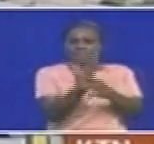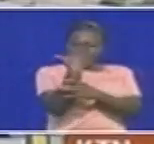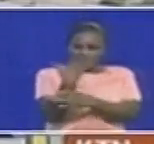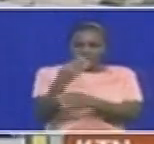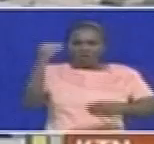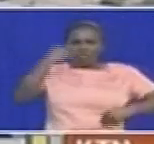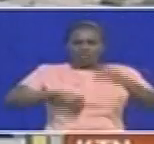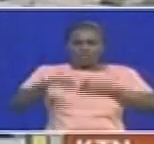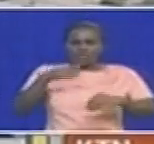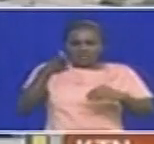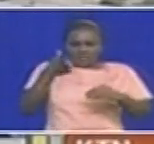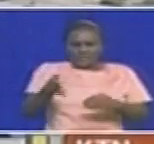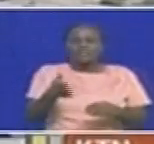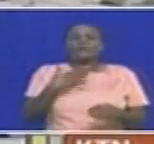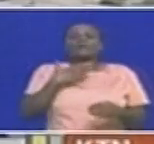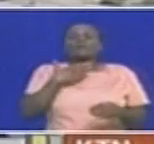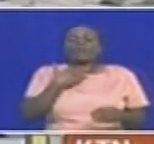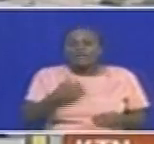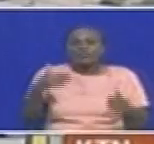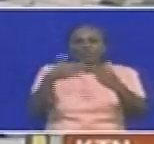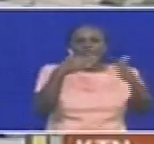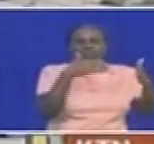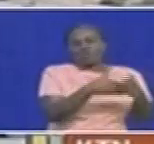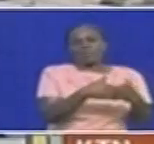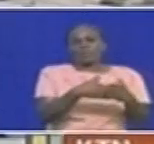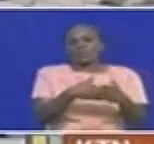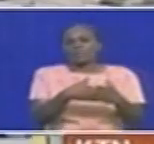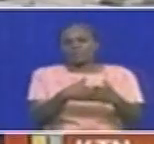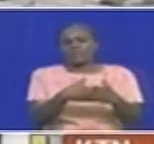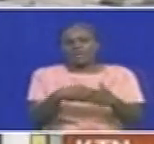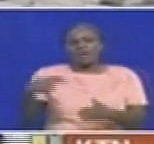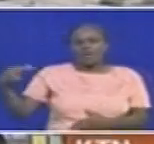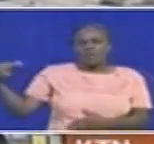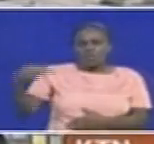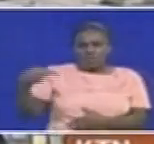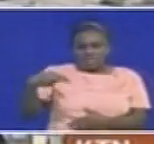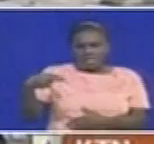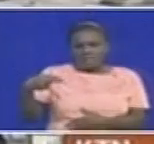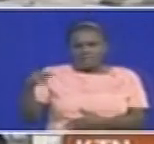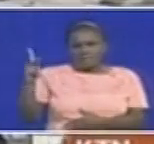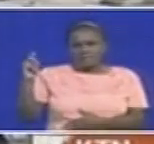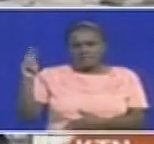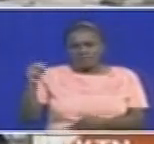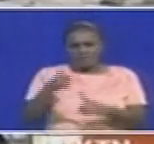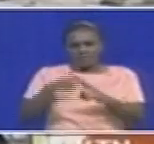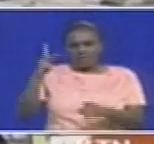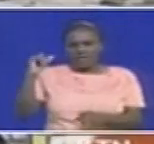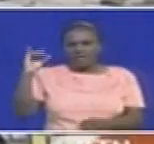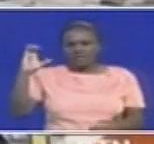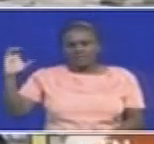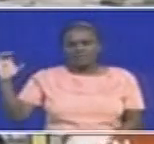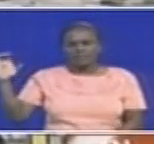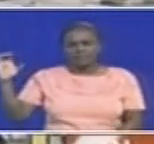la ufisadi ambao umeonekana kuzungumeza nchi ya Kenya. Hussein Mohamed, KTN Leo, katika jumba la mikutano